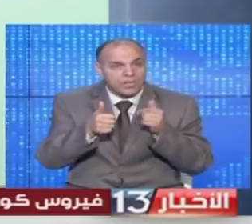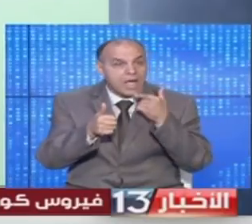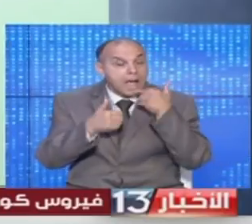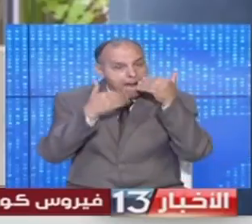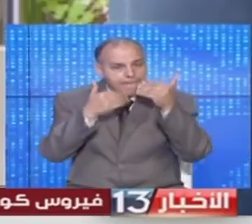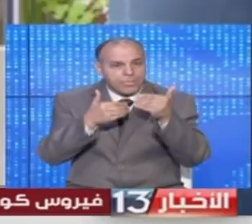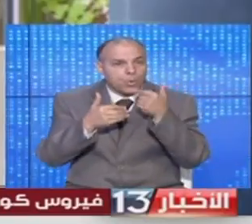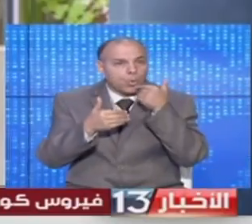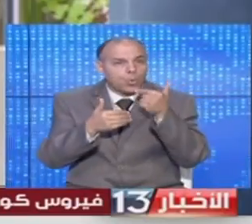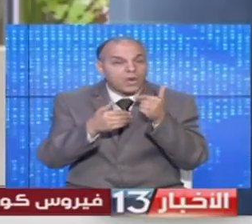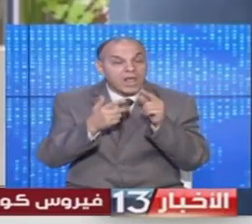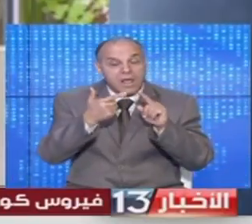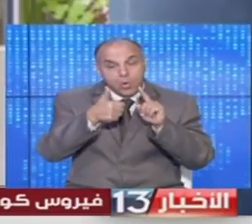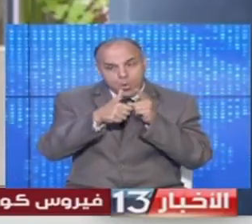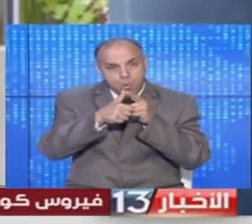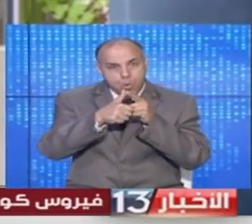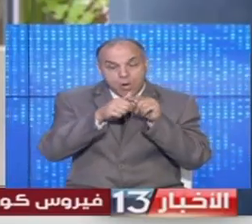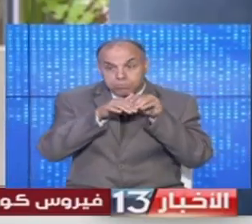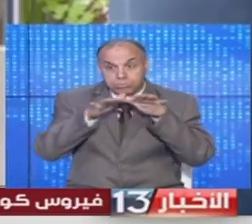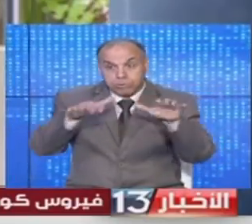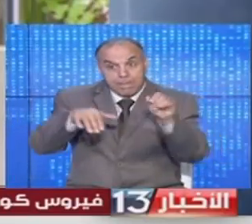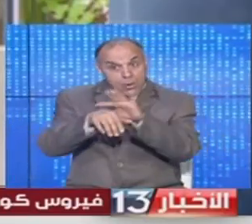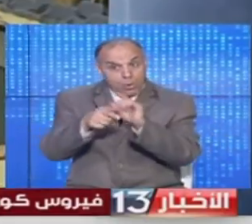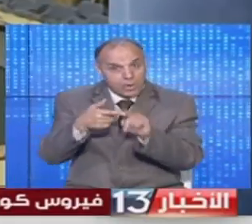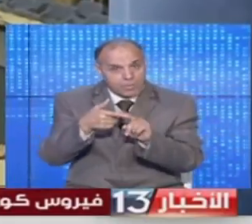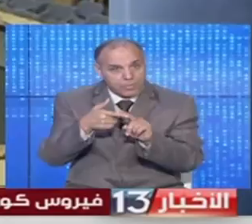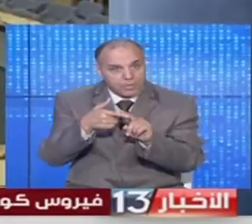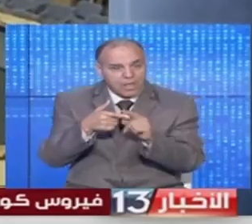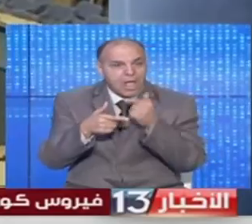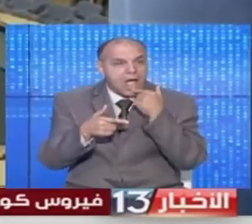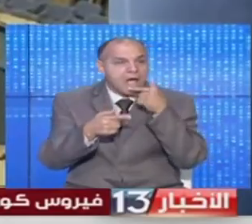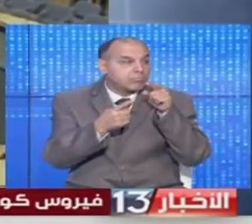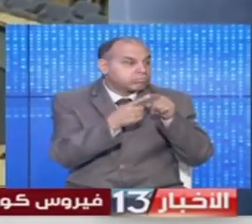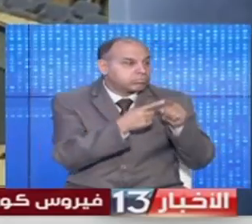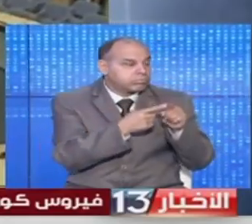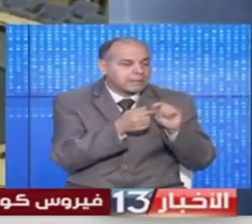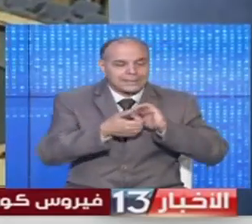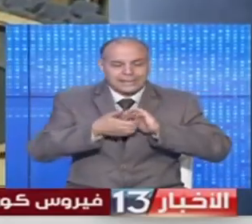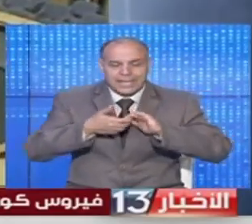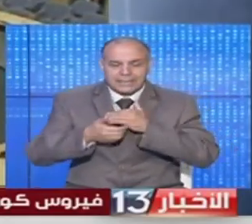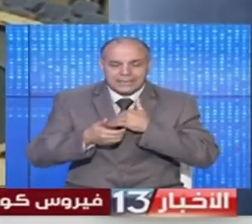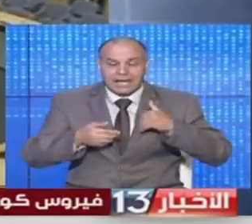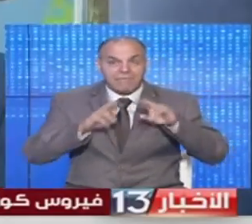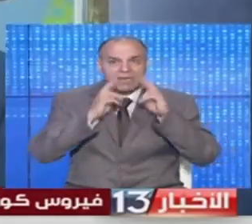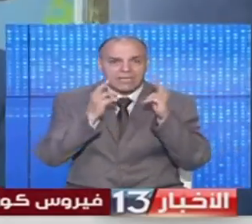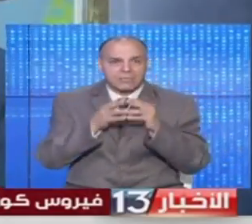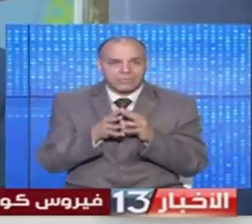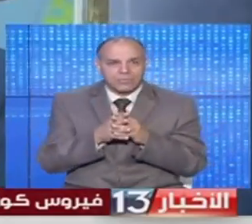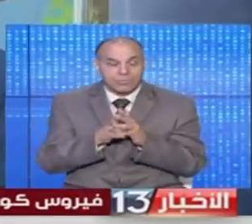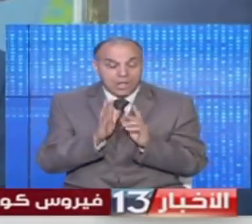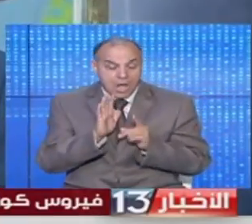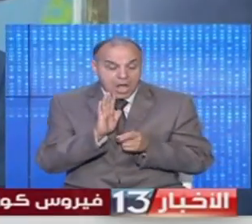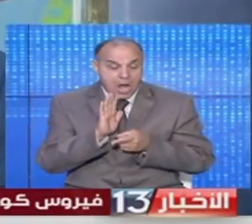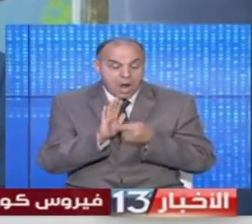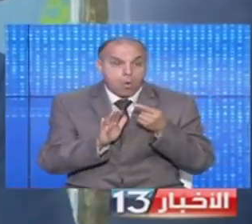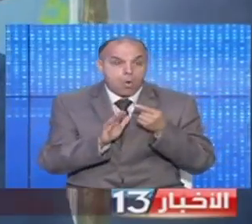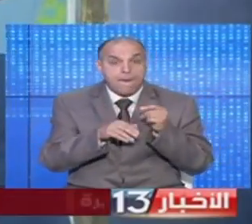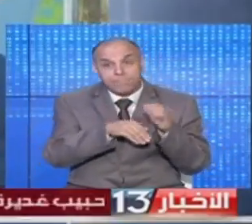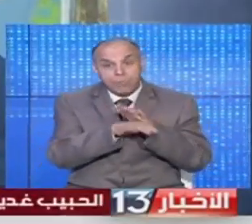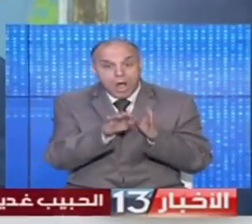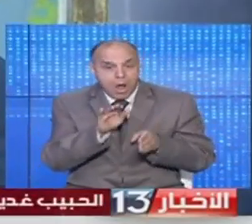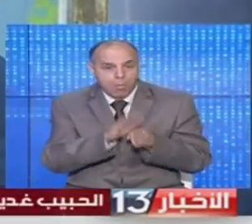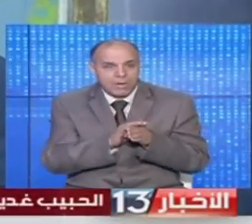خلال الموجه الاولى من انتشار الوباء وفق توجهات منظمه الصحه العالميه في اول مخرج الواقع